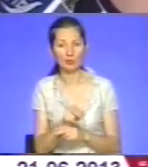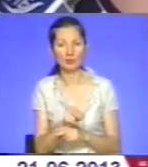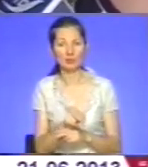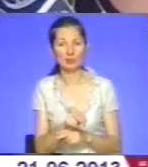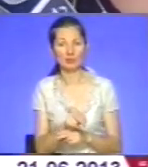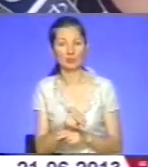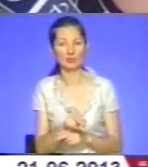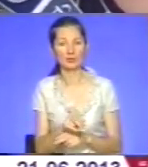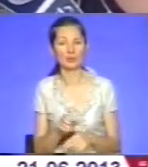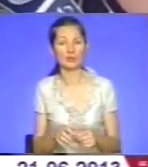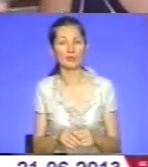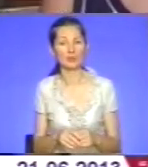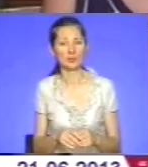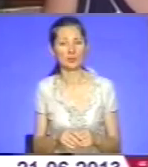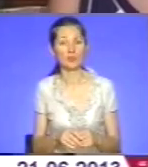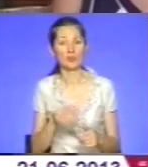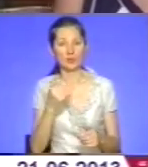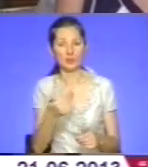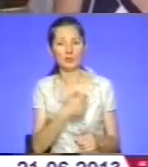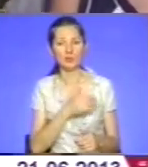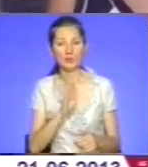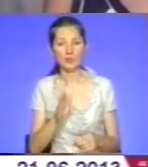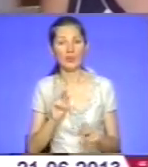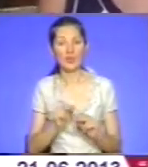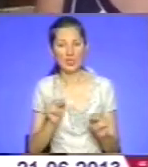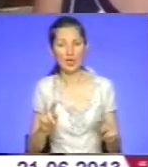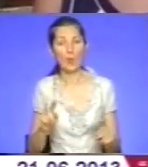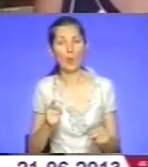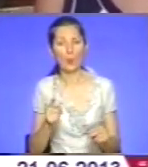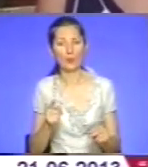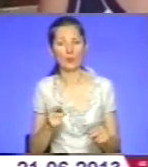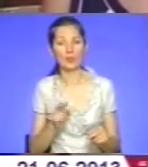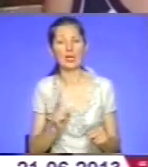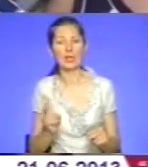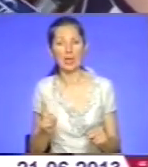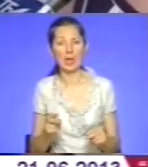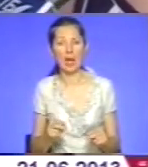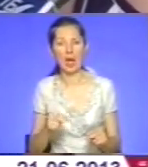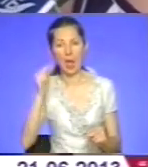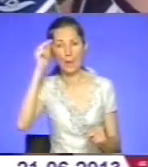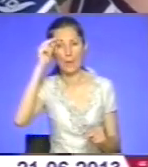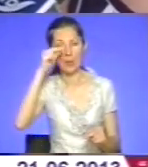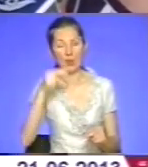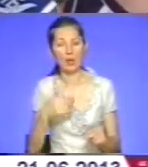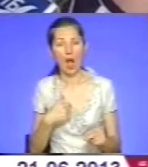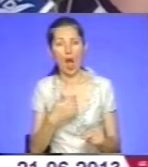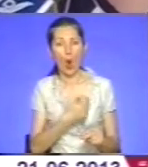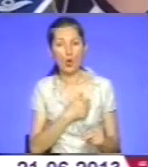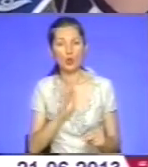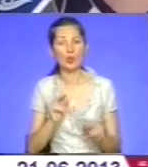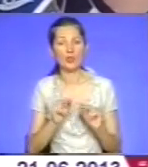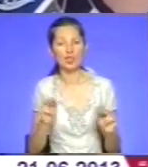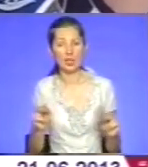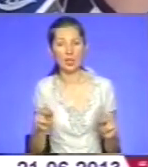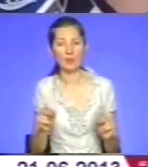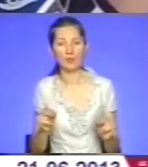навчають. А ти хочеш стати вчителем чого? Якогось конкретного предмету? Я хочу стати